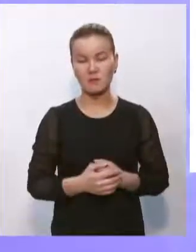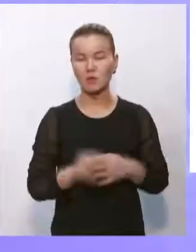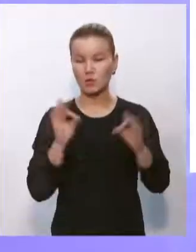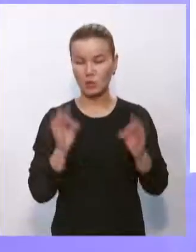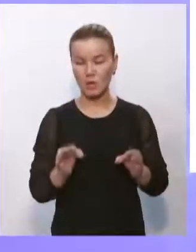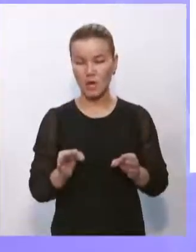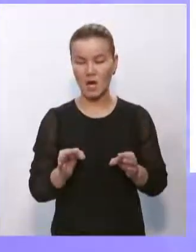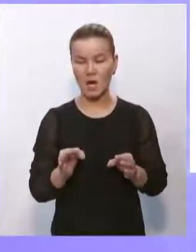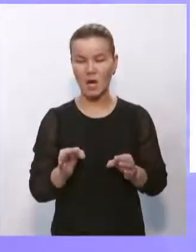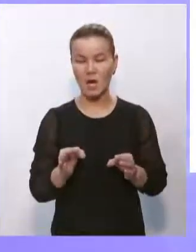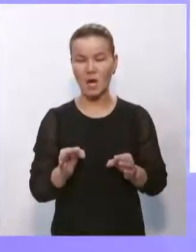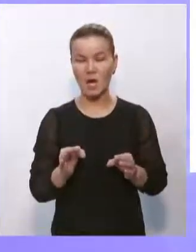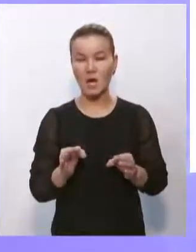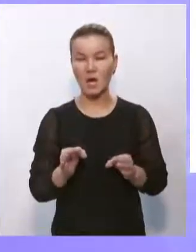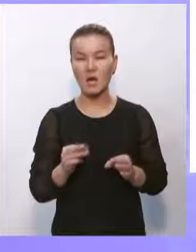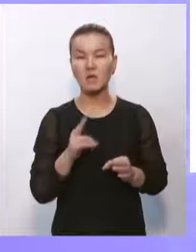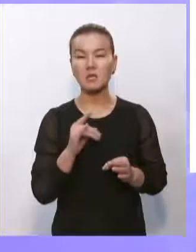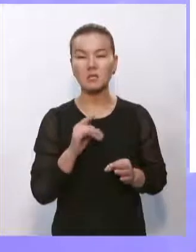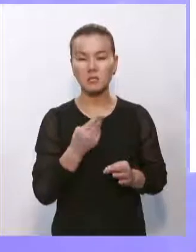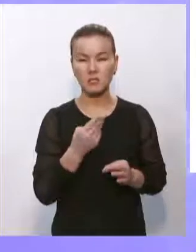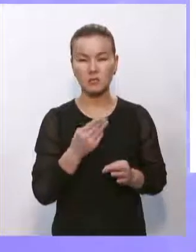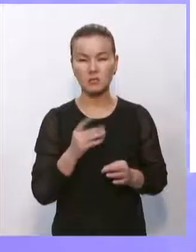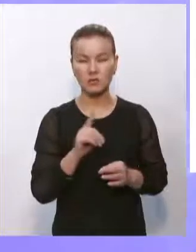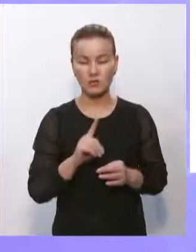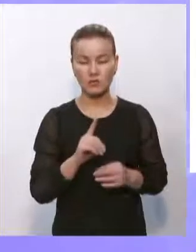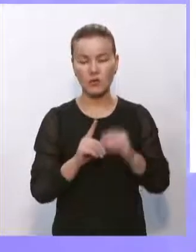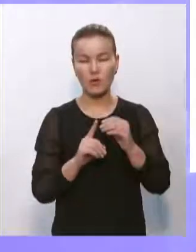Туура, кыш жөнүндө сүйлөшөбүз.